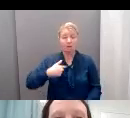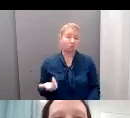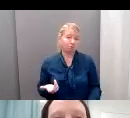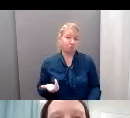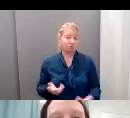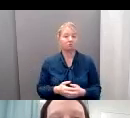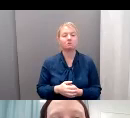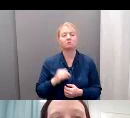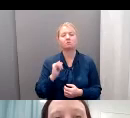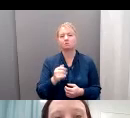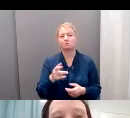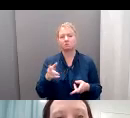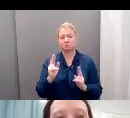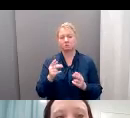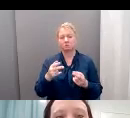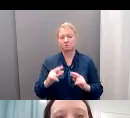Inte i